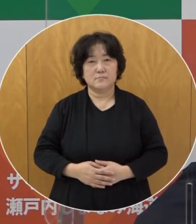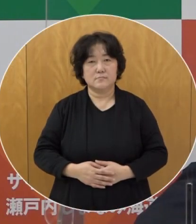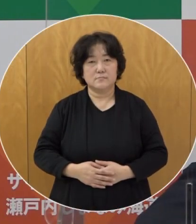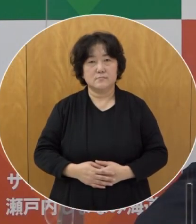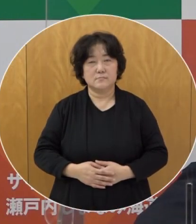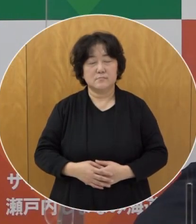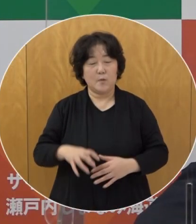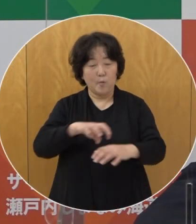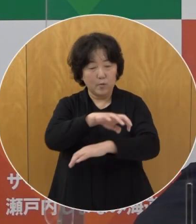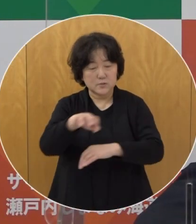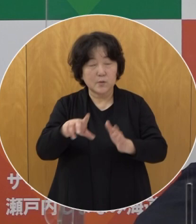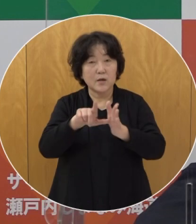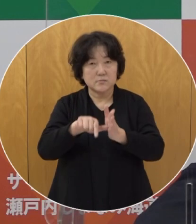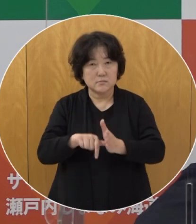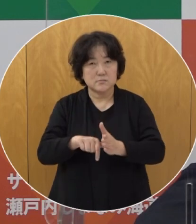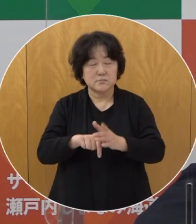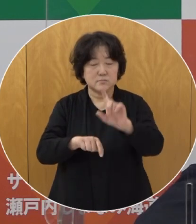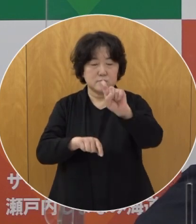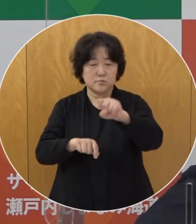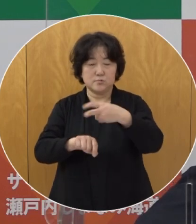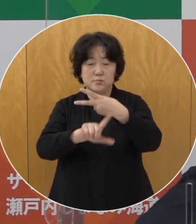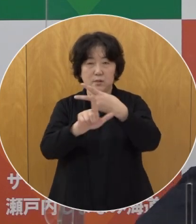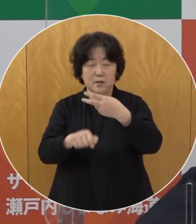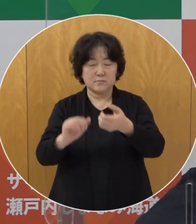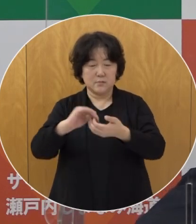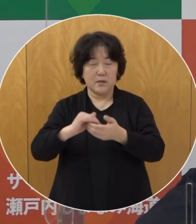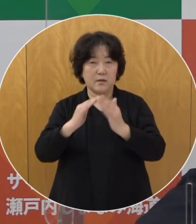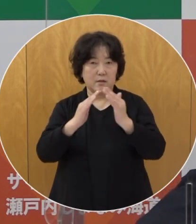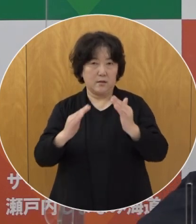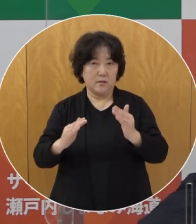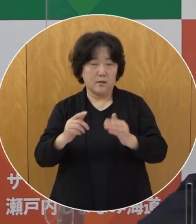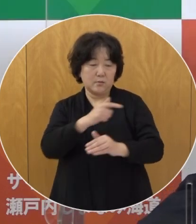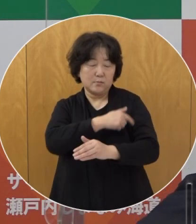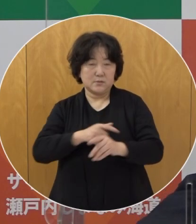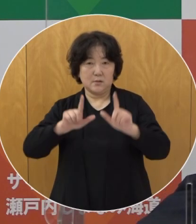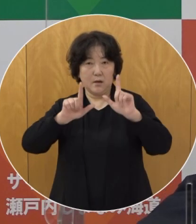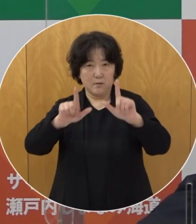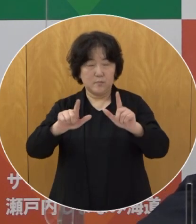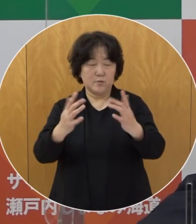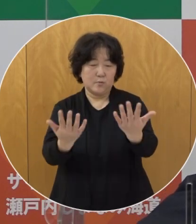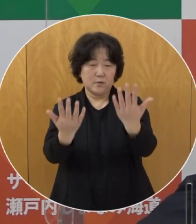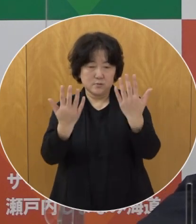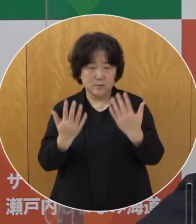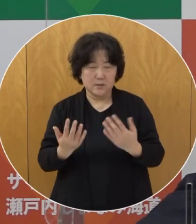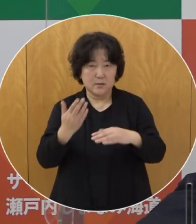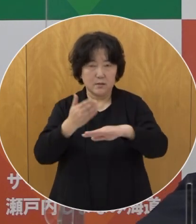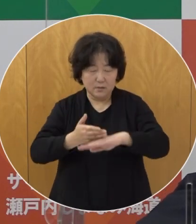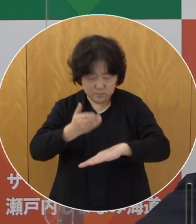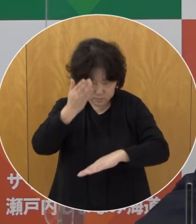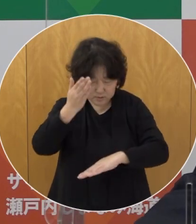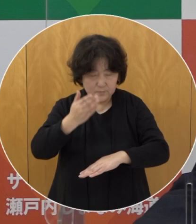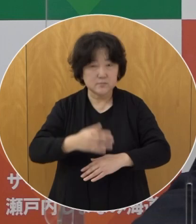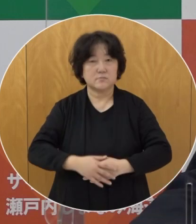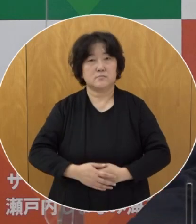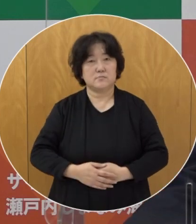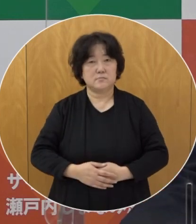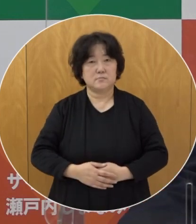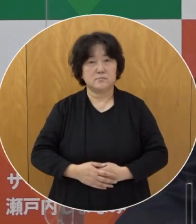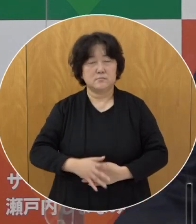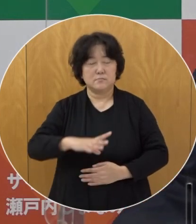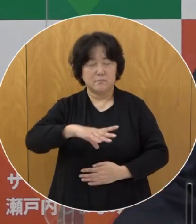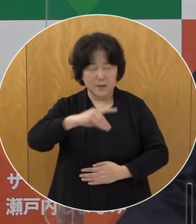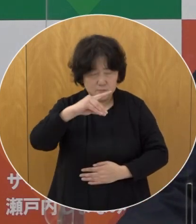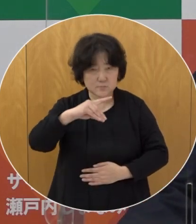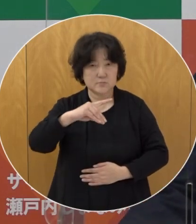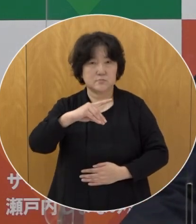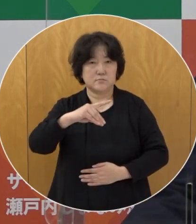ご多様なところ12月定例会の記者発表にご参集をいただきましてありがとうございます。まずは